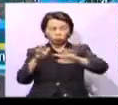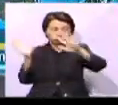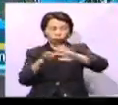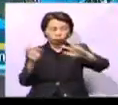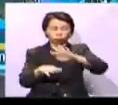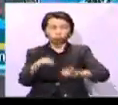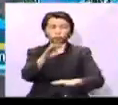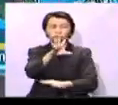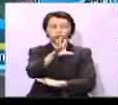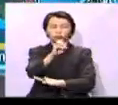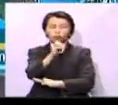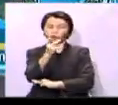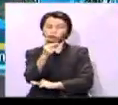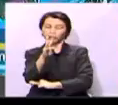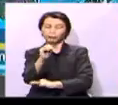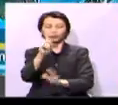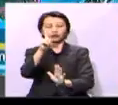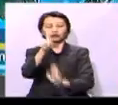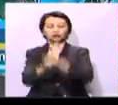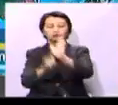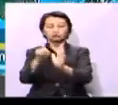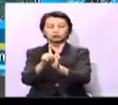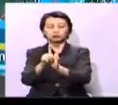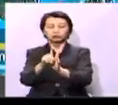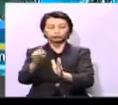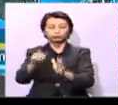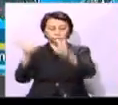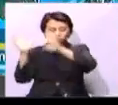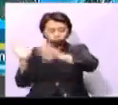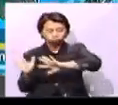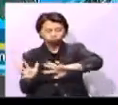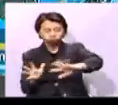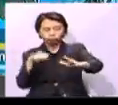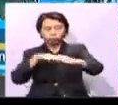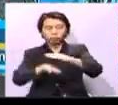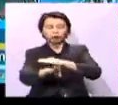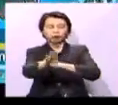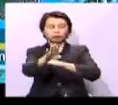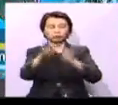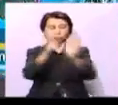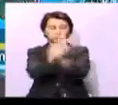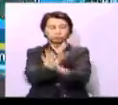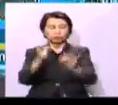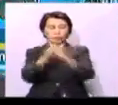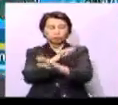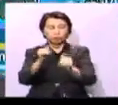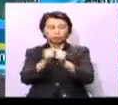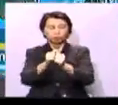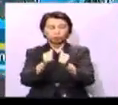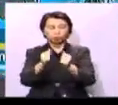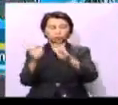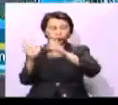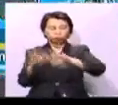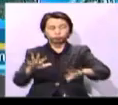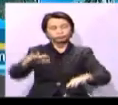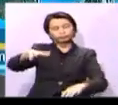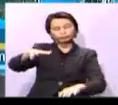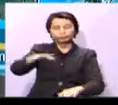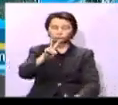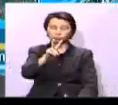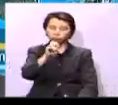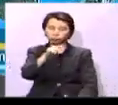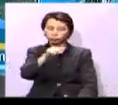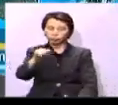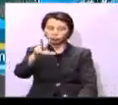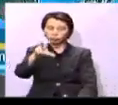sekitar 50 km sejam dan ianya beralih arah memasuki ke negeri Sarawak dengan kelajuan agak sedana sekitar 20